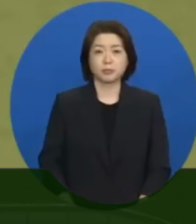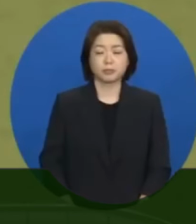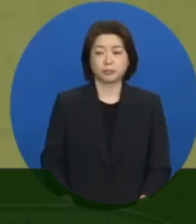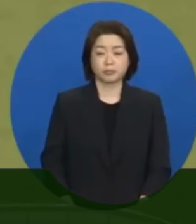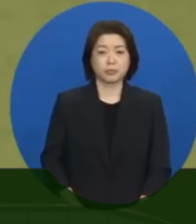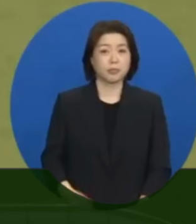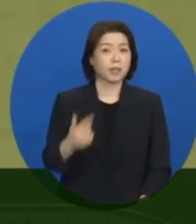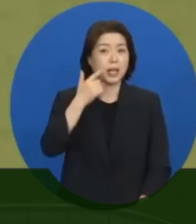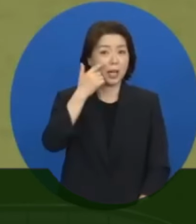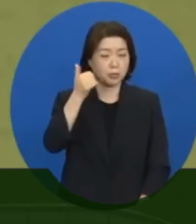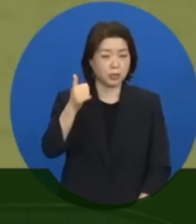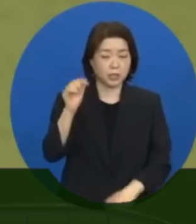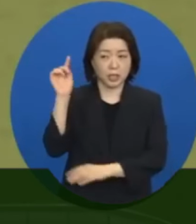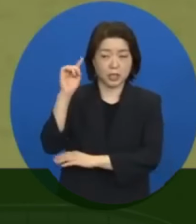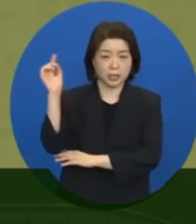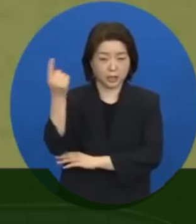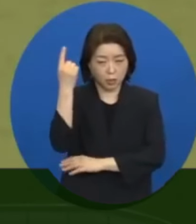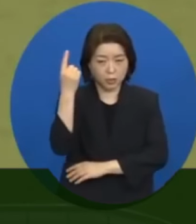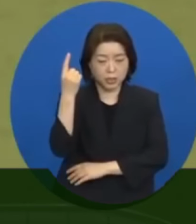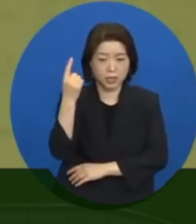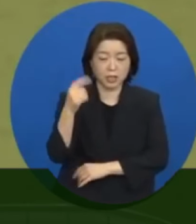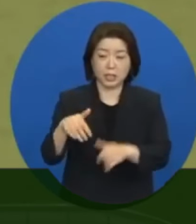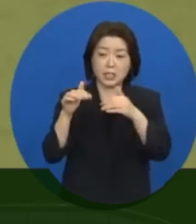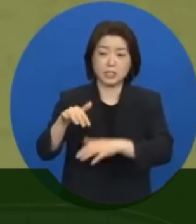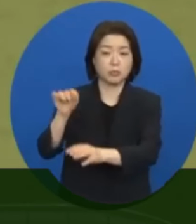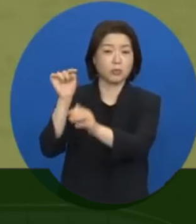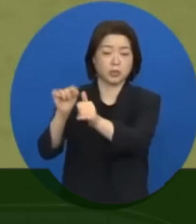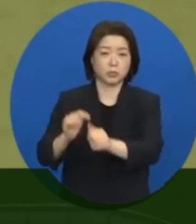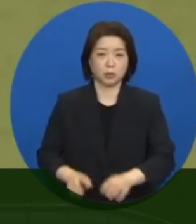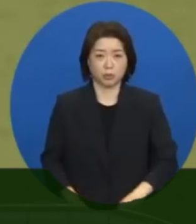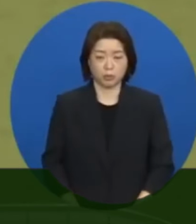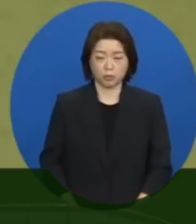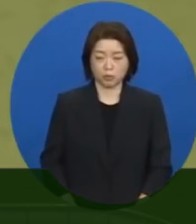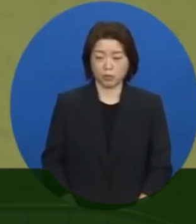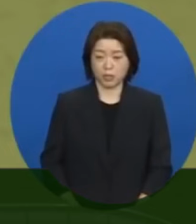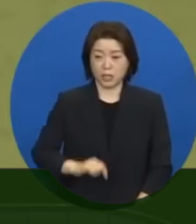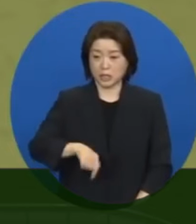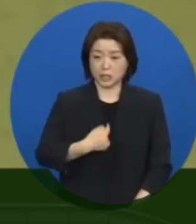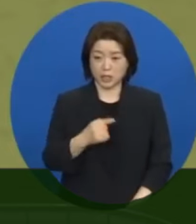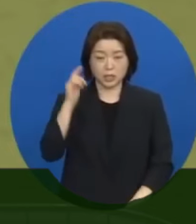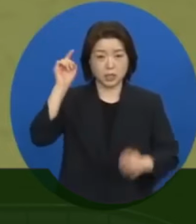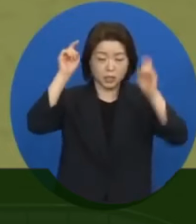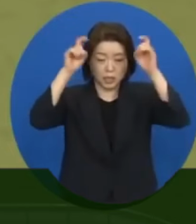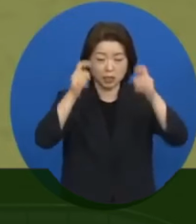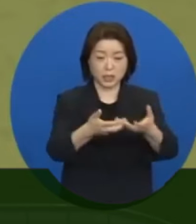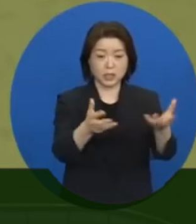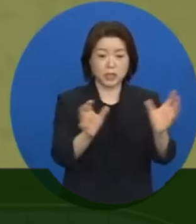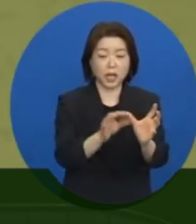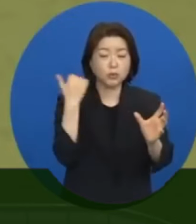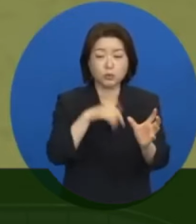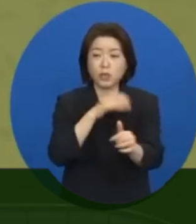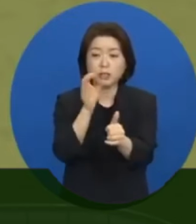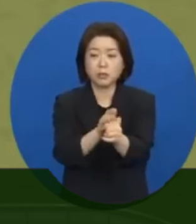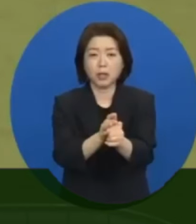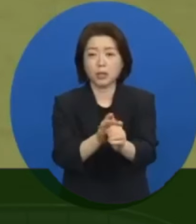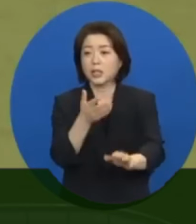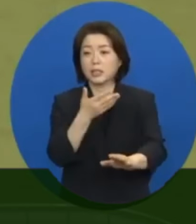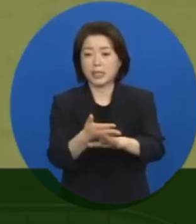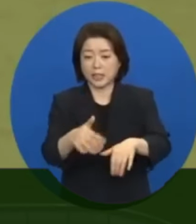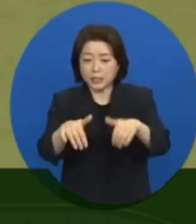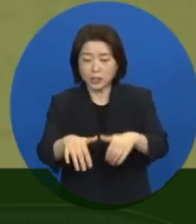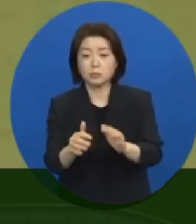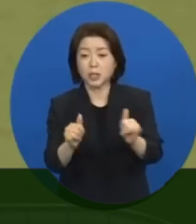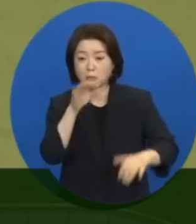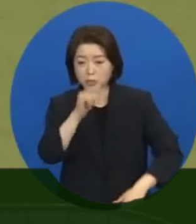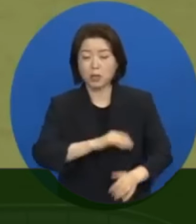심부름을 시켜요 그래서 그러면 다이 자신의를 누구에게 맡기냐 다 기에게 맡기고 갑니다 맡길 수